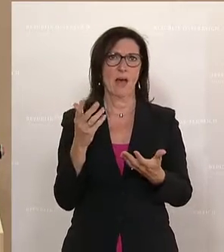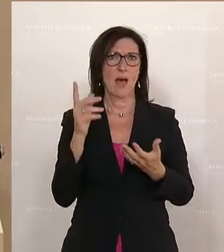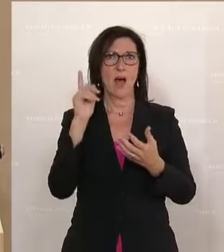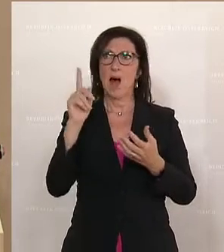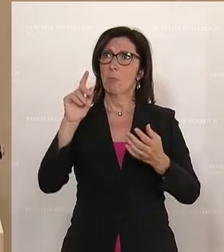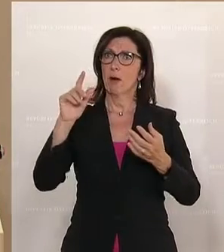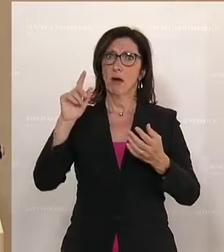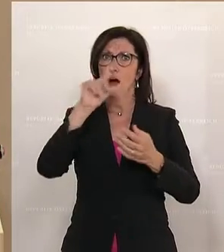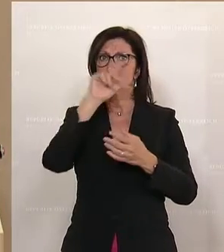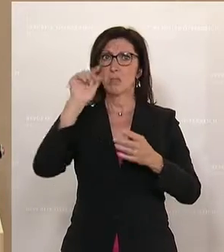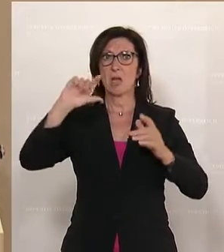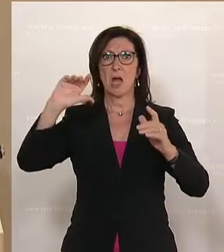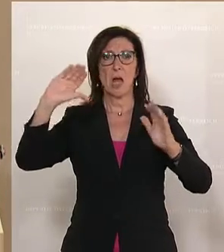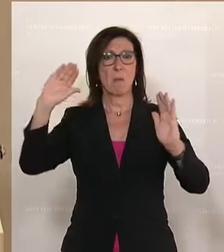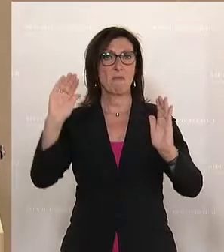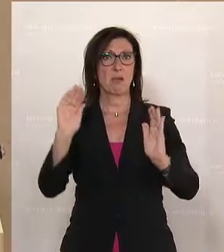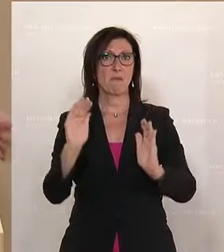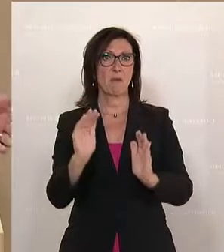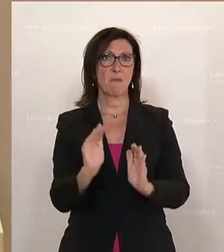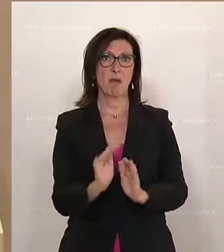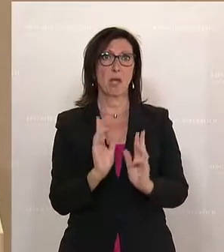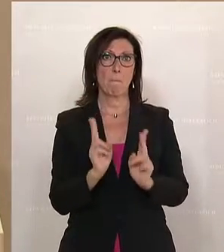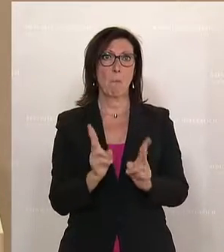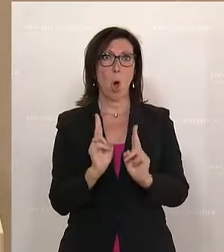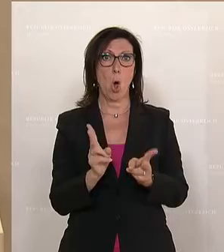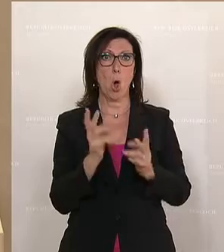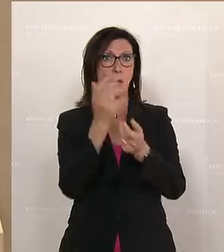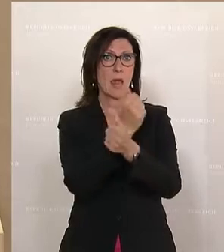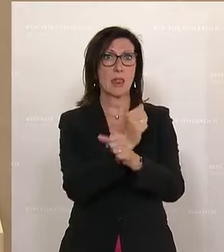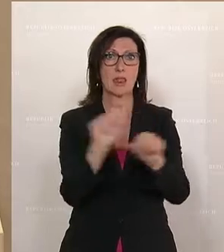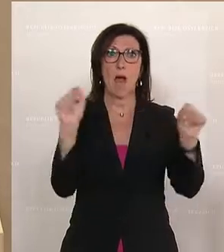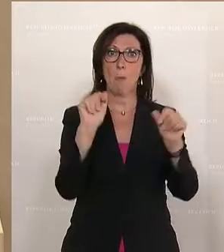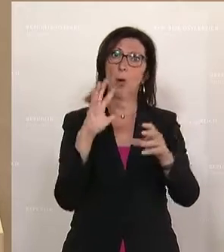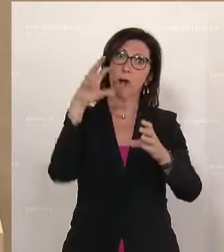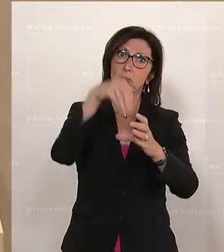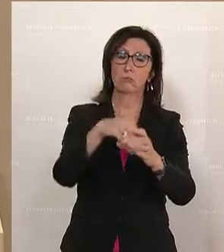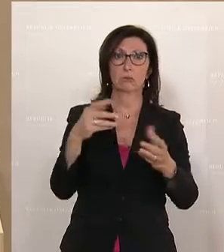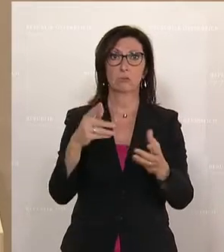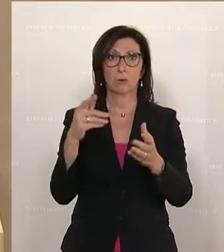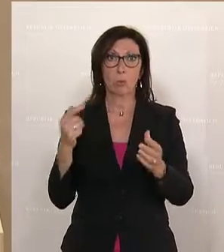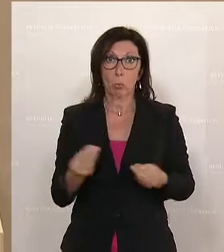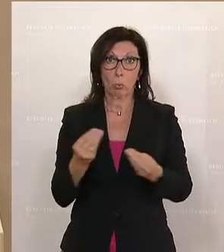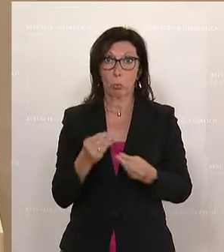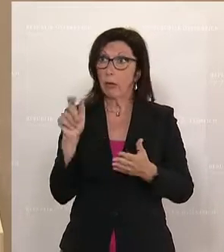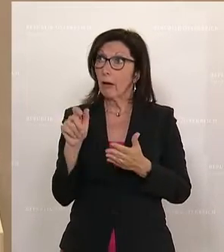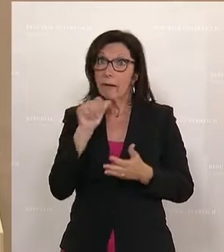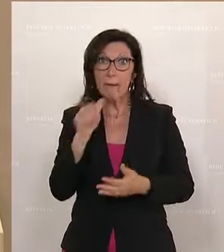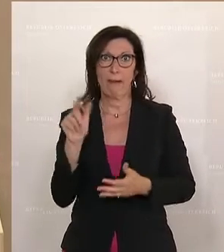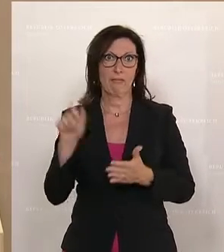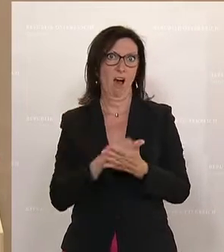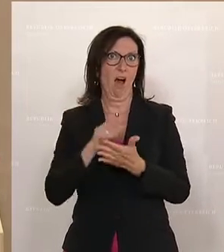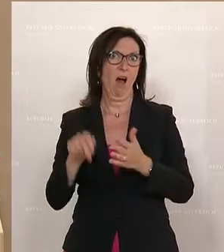weniger Menschen an dieser beteiligen können, weil sie kein Wahlrecht haben? Das Wahlrecht ist in Österreich an